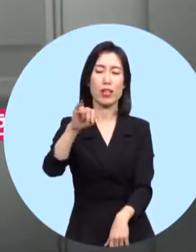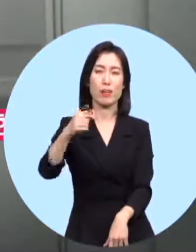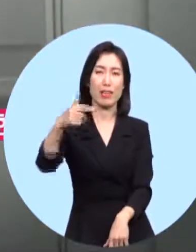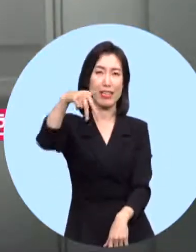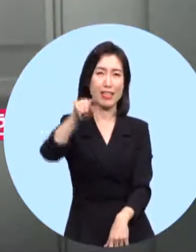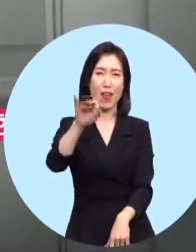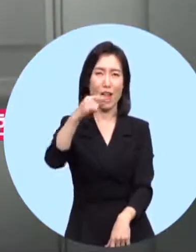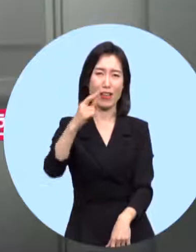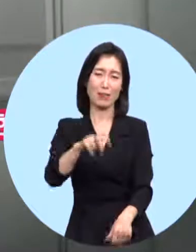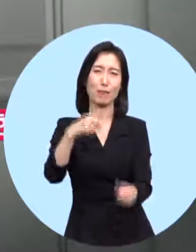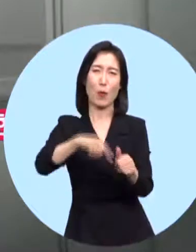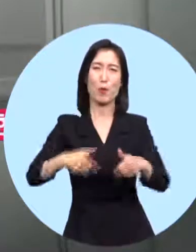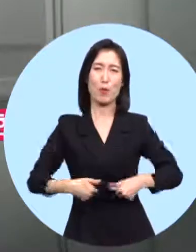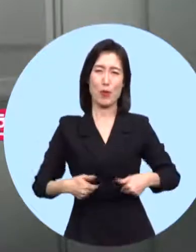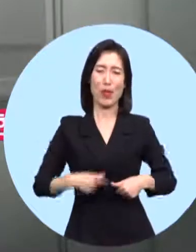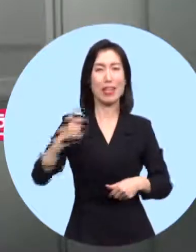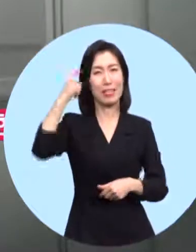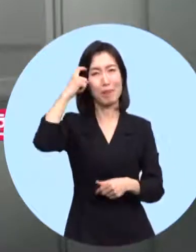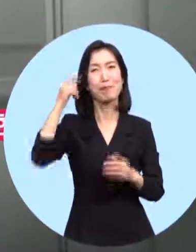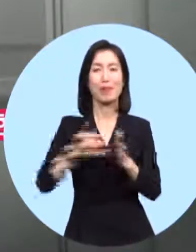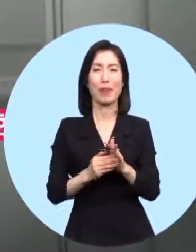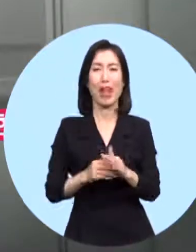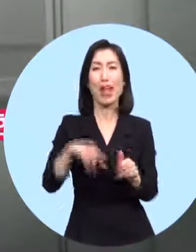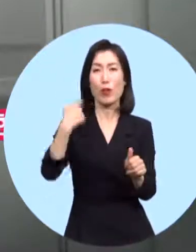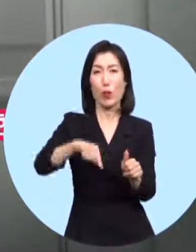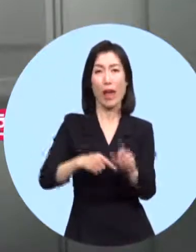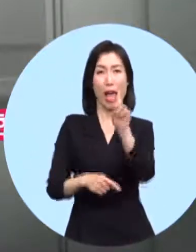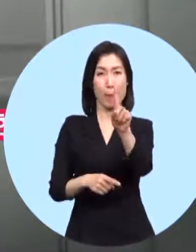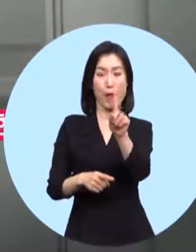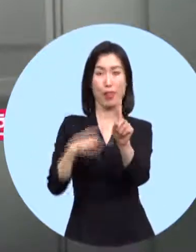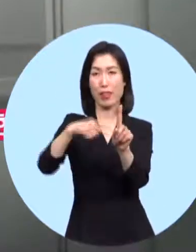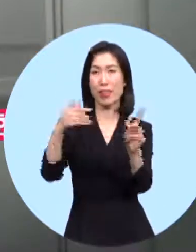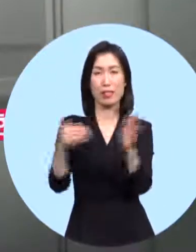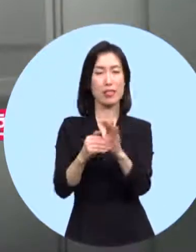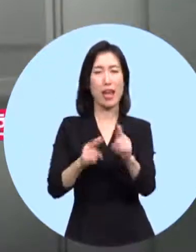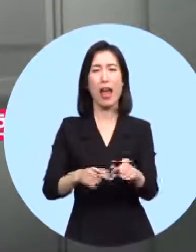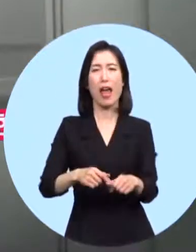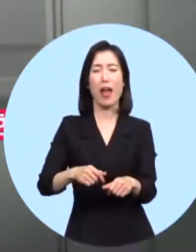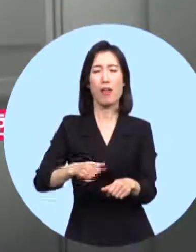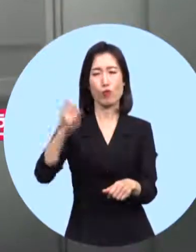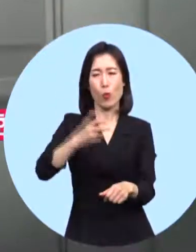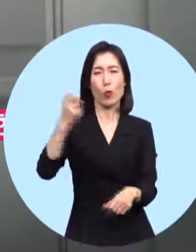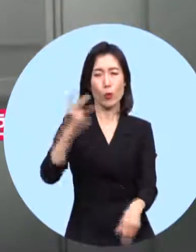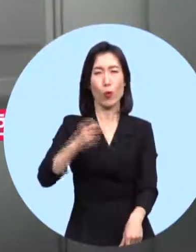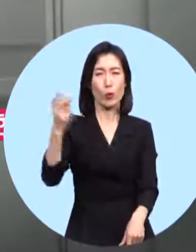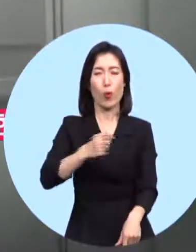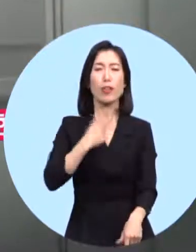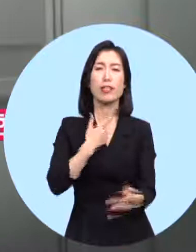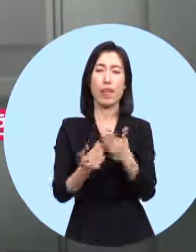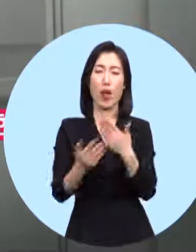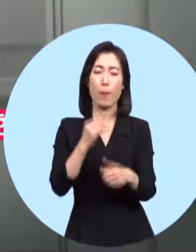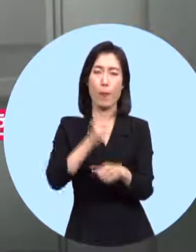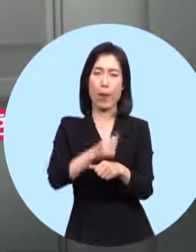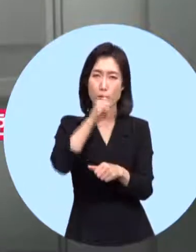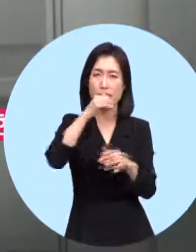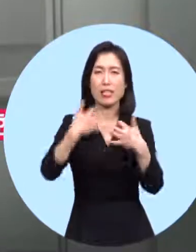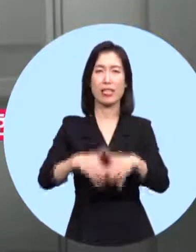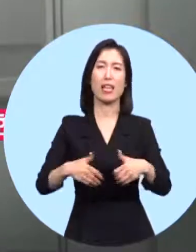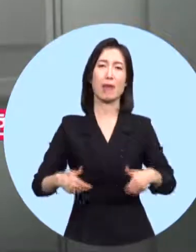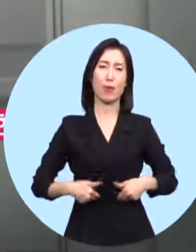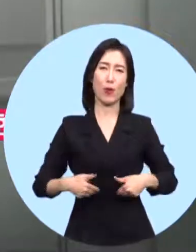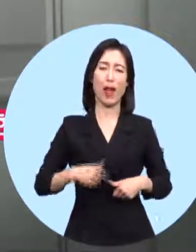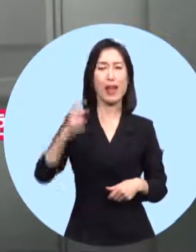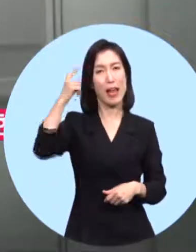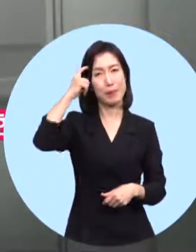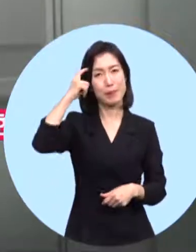필요하다고 생각했습니다. 그리고 한 번, 두 번이 아니라 수십 번, 수백 번 체험을 할 수 있는